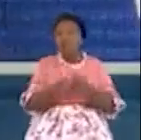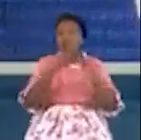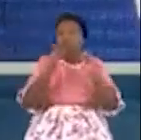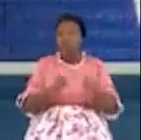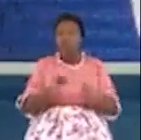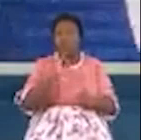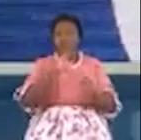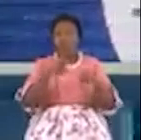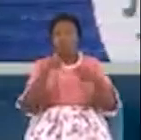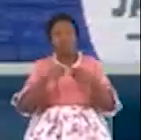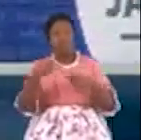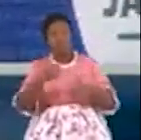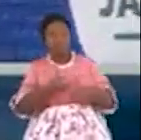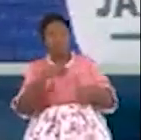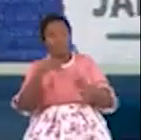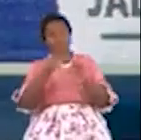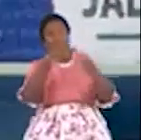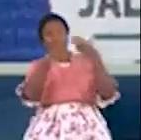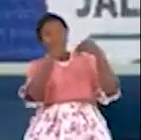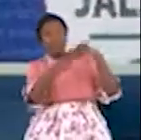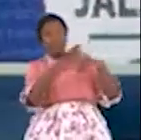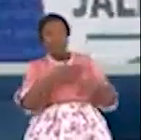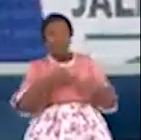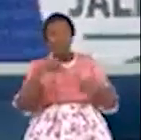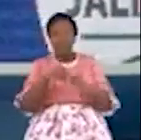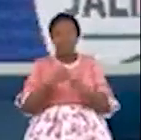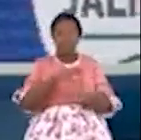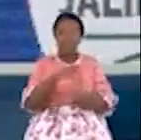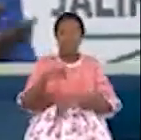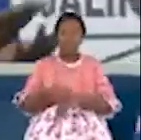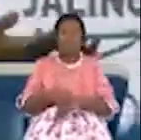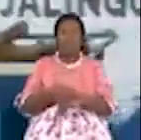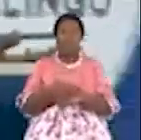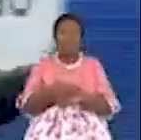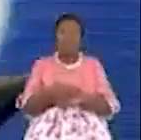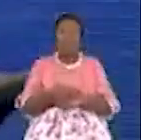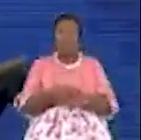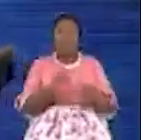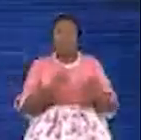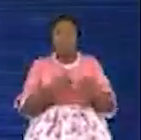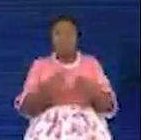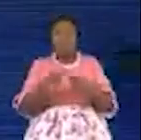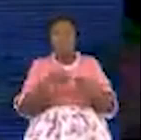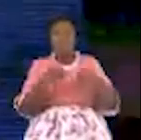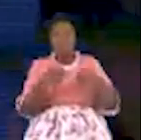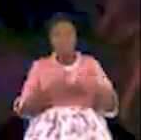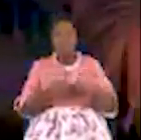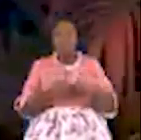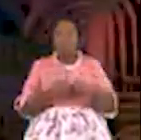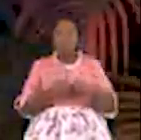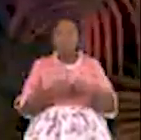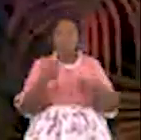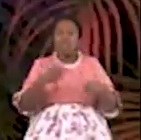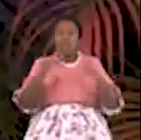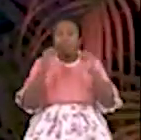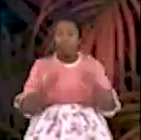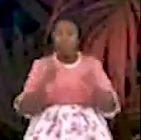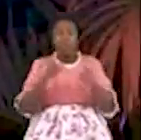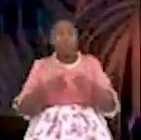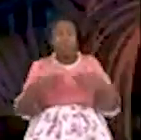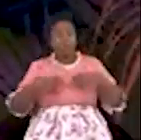n'eluigwe na n'elu ụwa. O nwere ikikere ịgwọ ọrịa